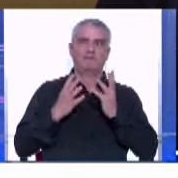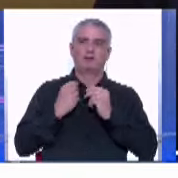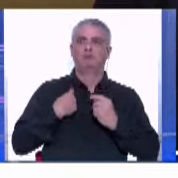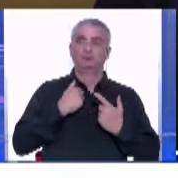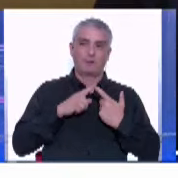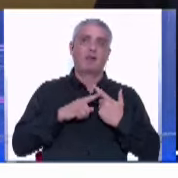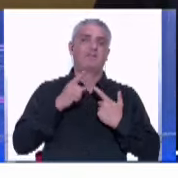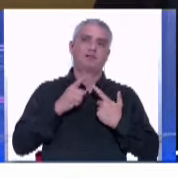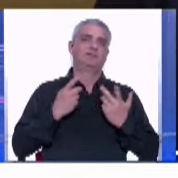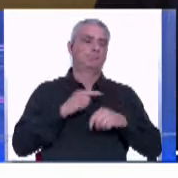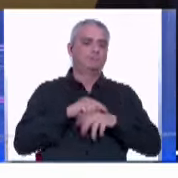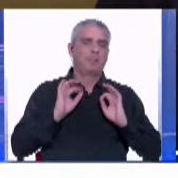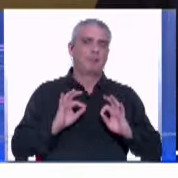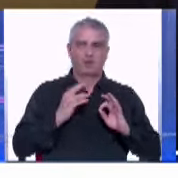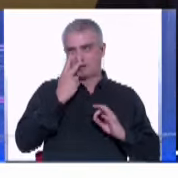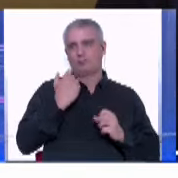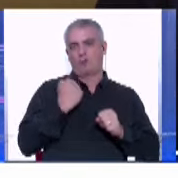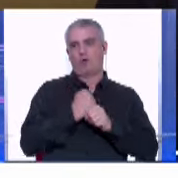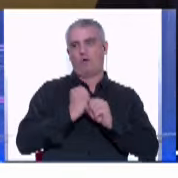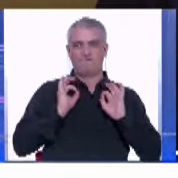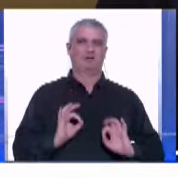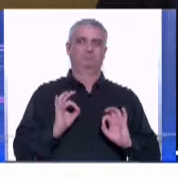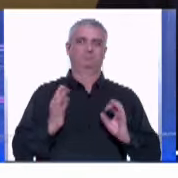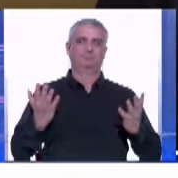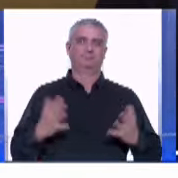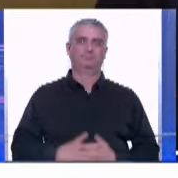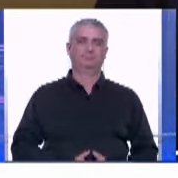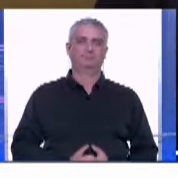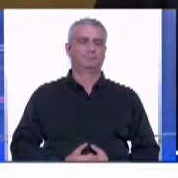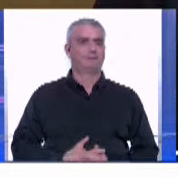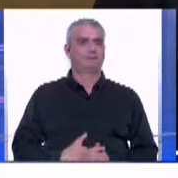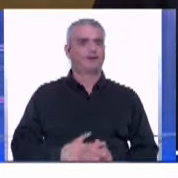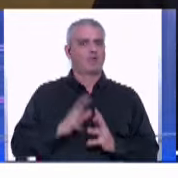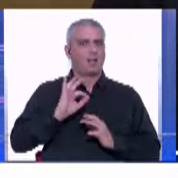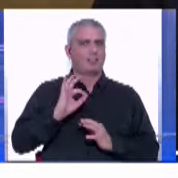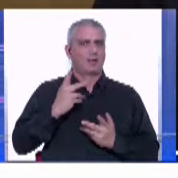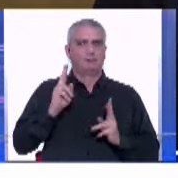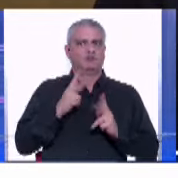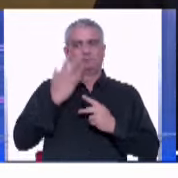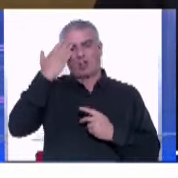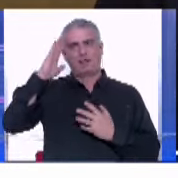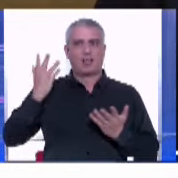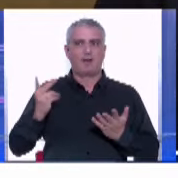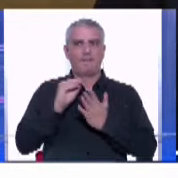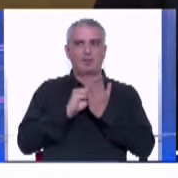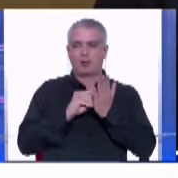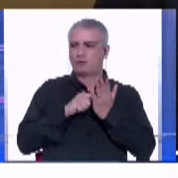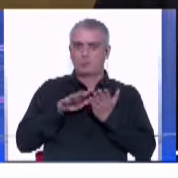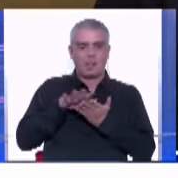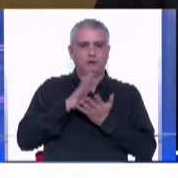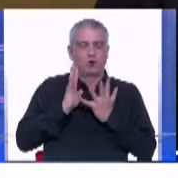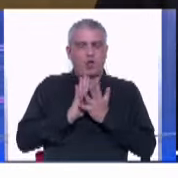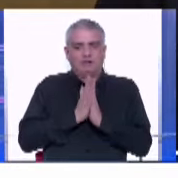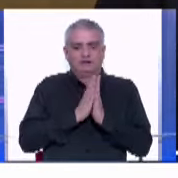השב"כ, וזה ברגע האמת, כמו שראינו, זה בהחלט עבד. אבל בכל זאת, אתה יודע, אי אפשר להתעלם מהנתון של אזור כל